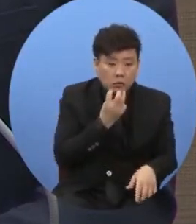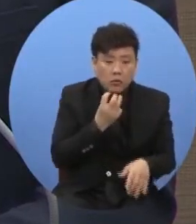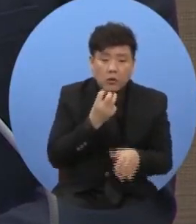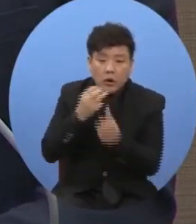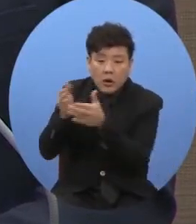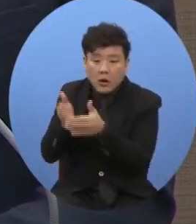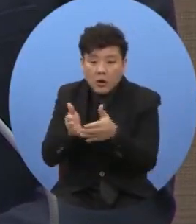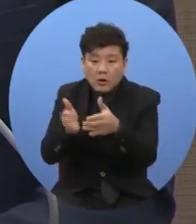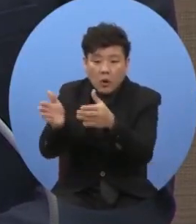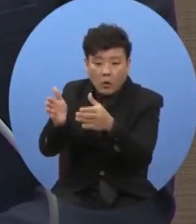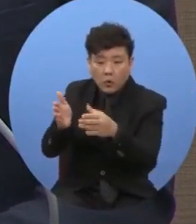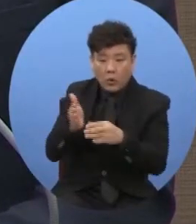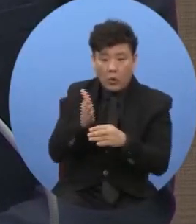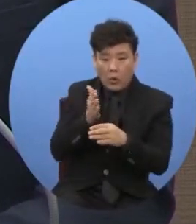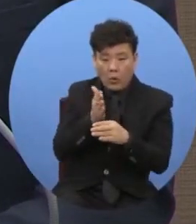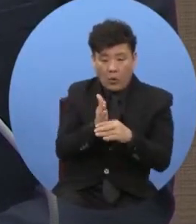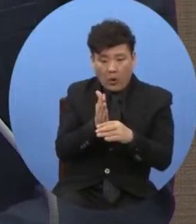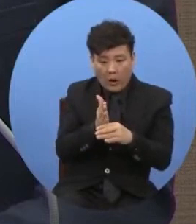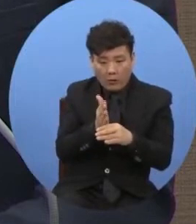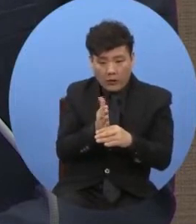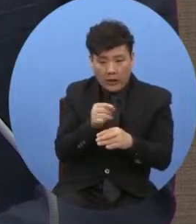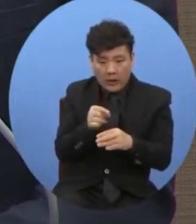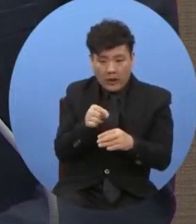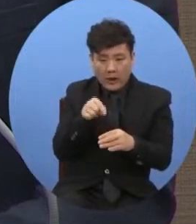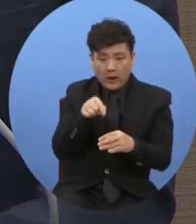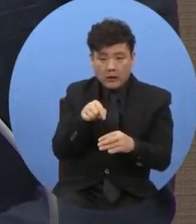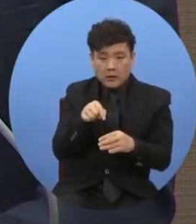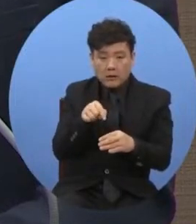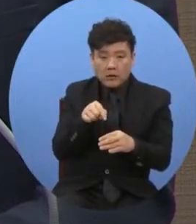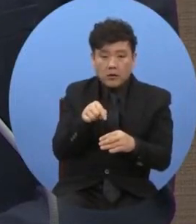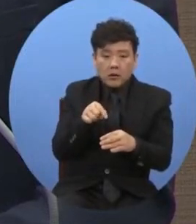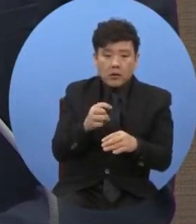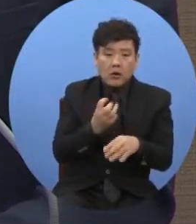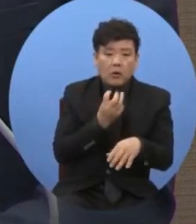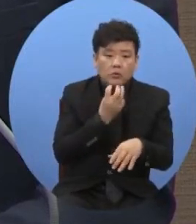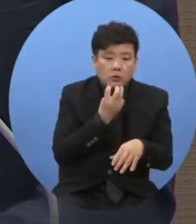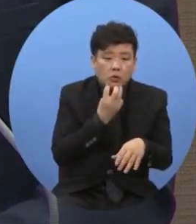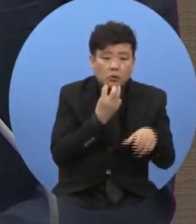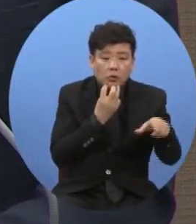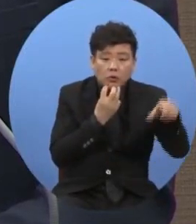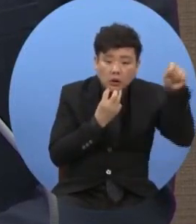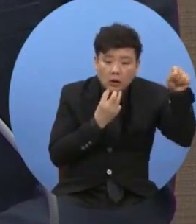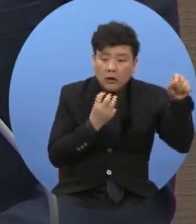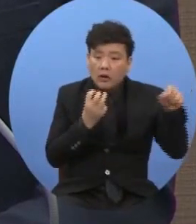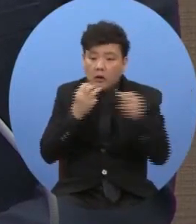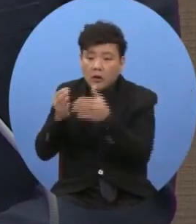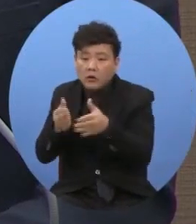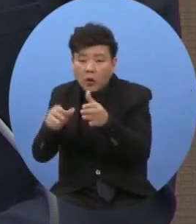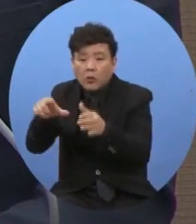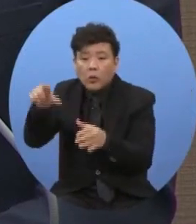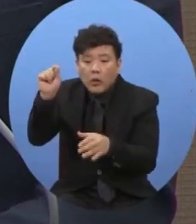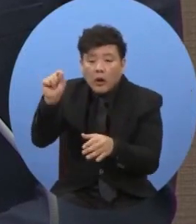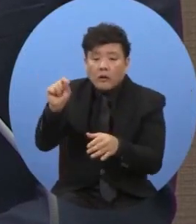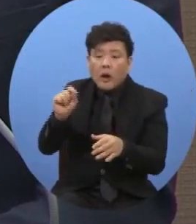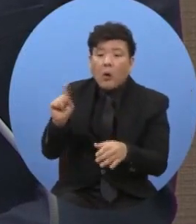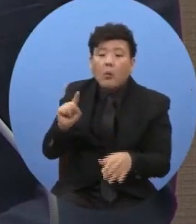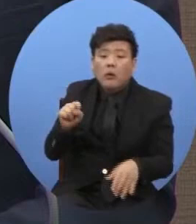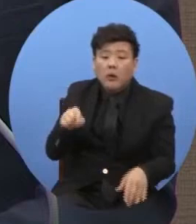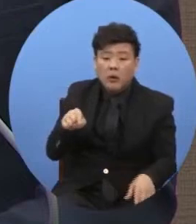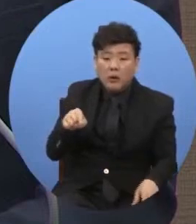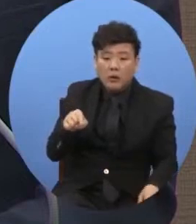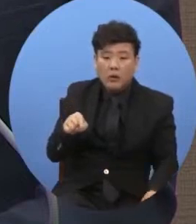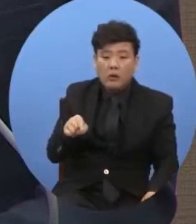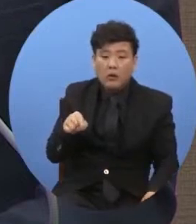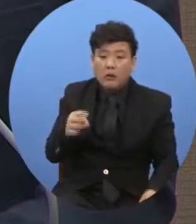사이에 위치한 지자체들이 어디를 선택하고 싶은 것이냐, 그 시민들은, 그